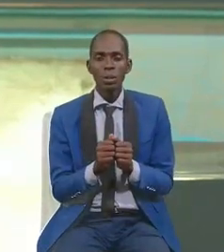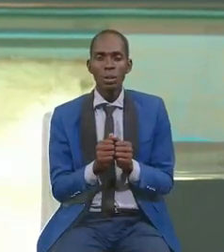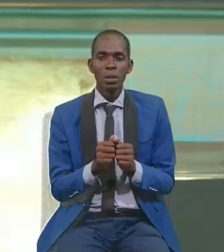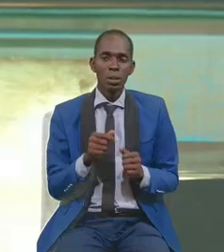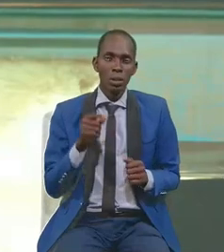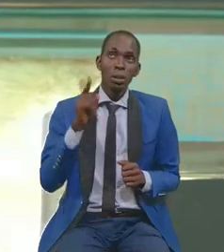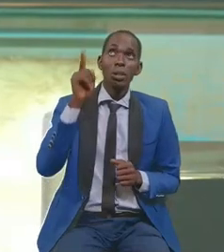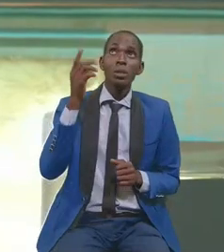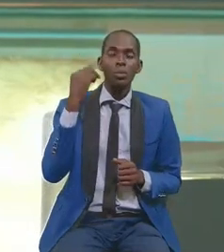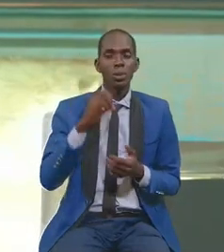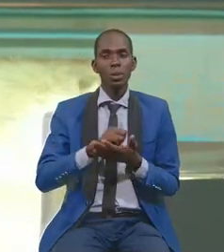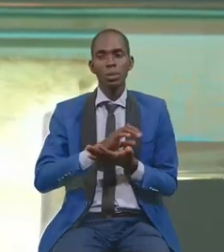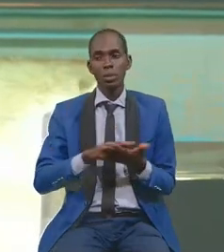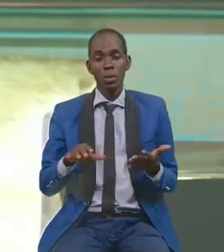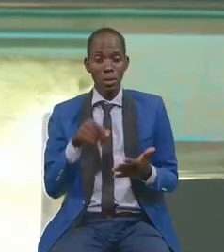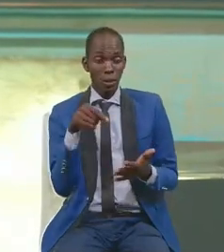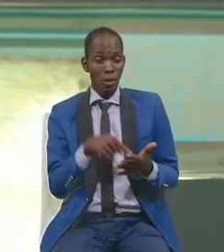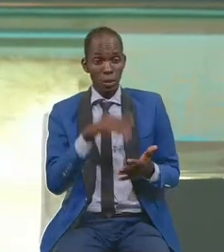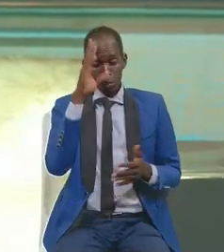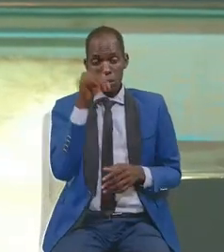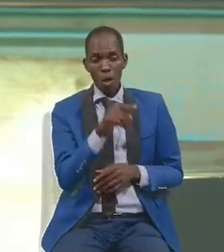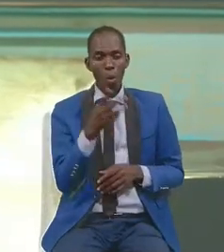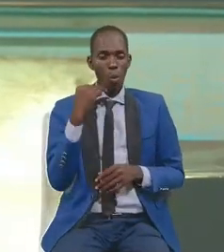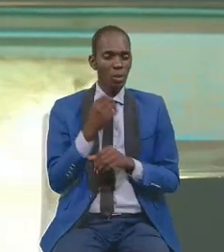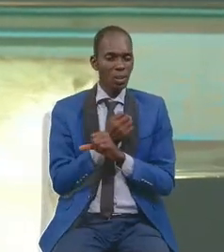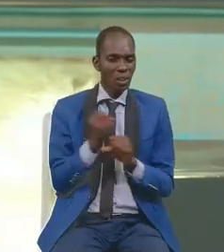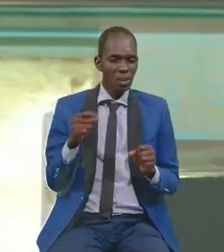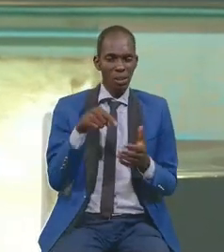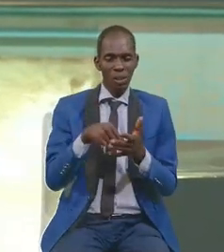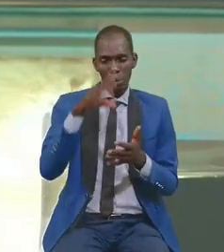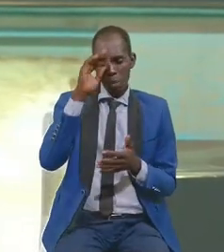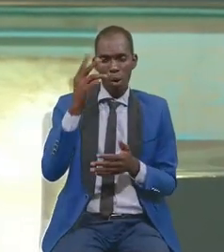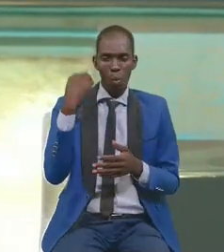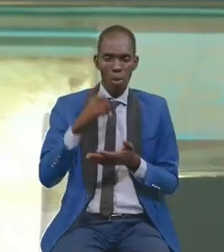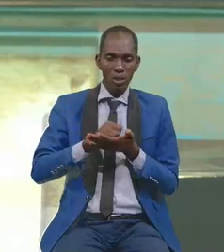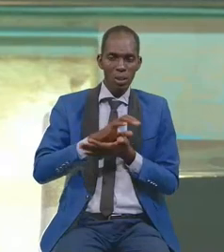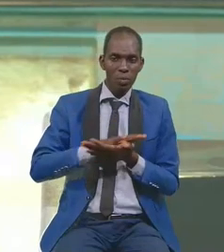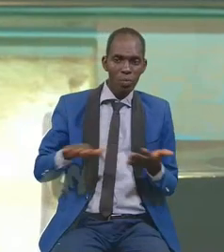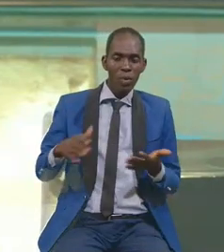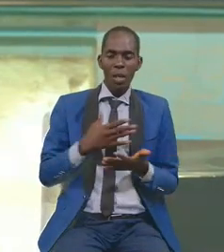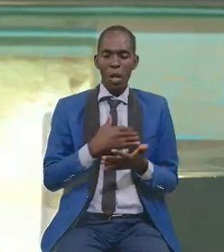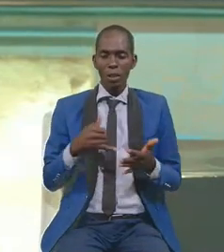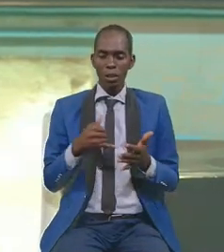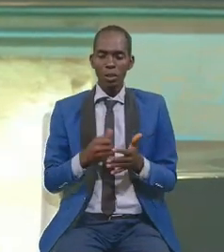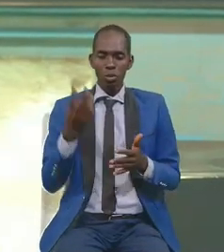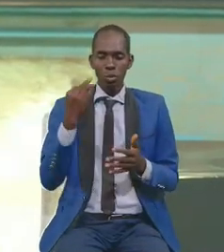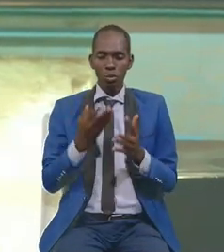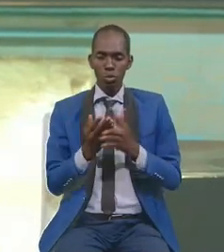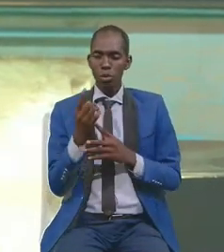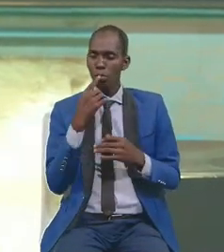sanctifié. Cet homme était sauvé, cet homme était sanctifié, et c'était le sang de Jésus qui l'a sauvé,